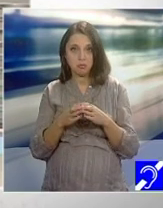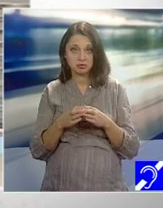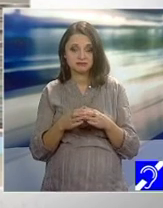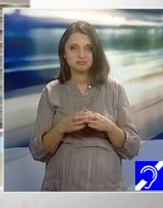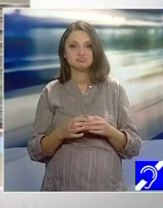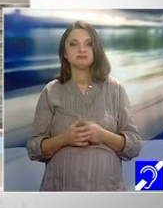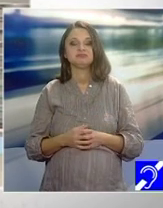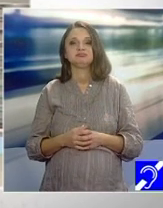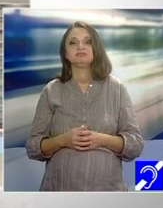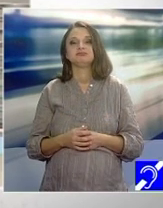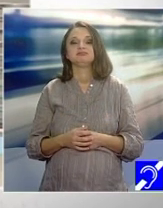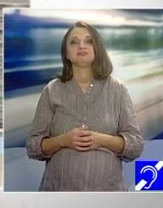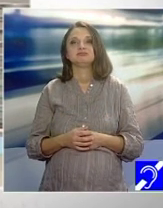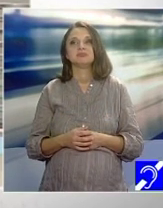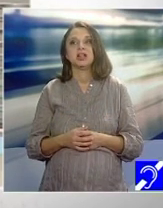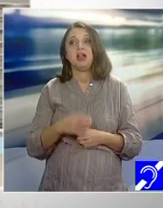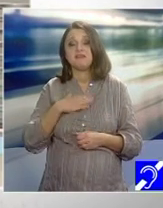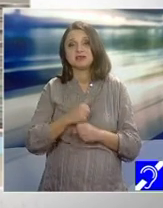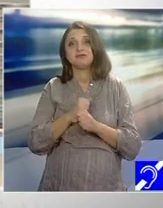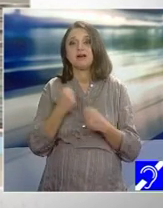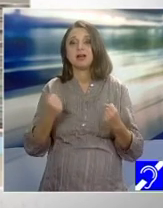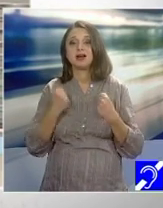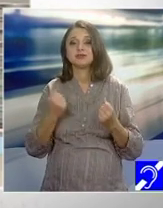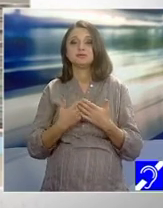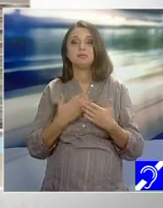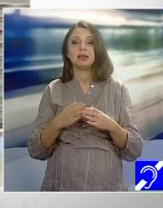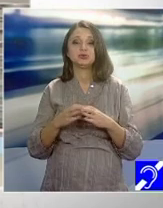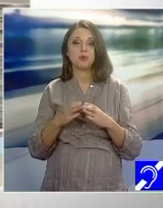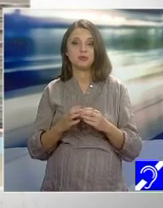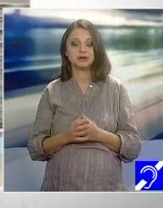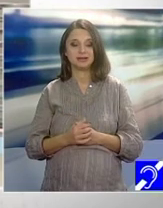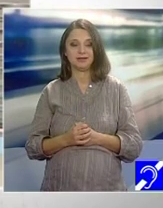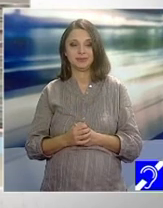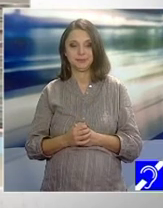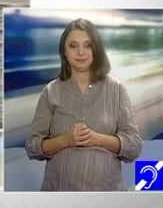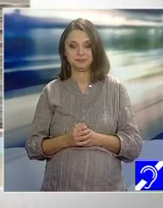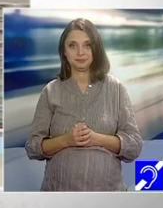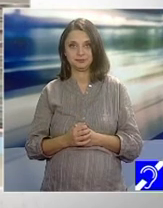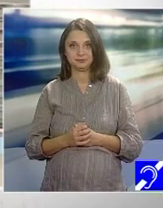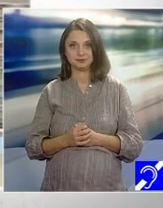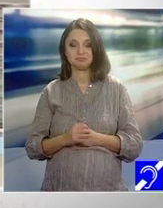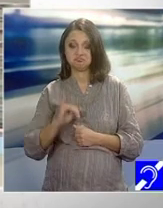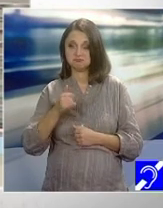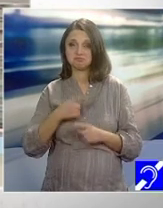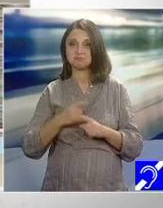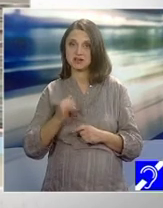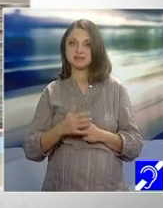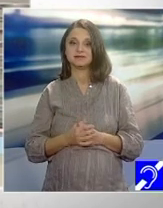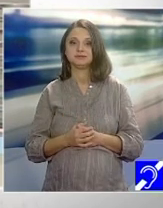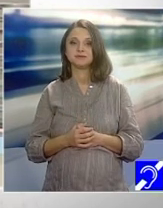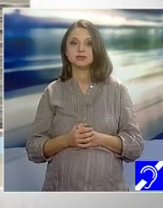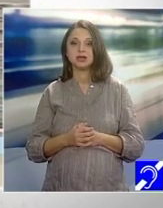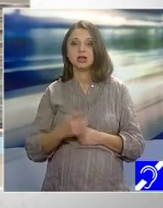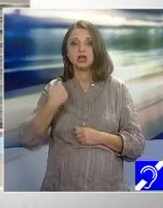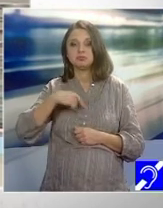care merge pe acțiuni în comunitate pentru comunitate. Exact. Nu avem ca majoritatea ONG-urilor